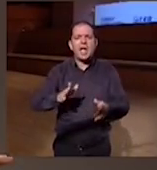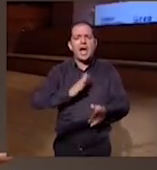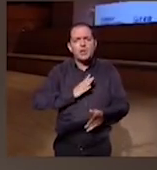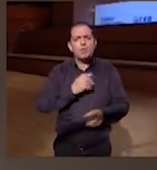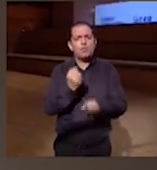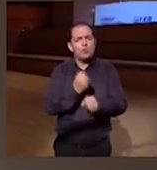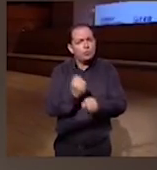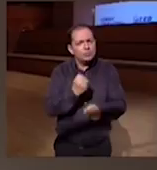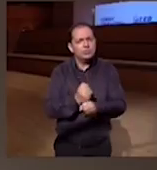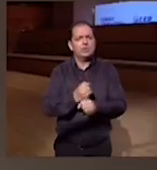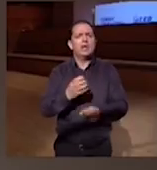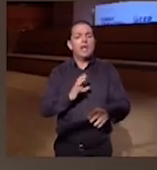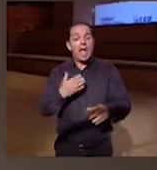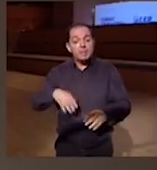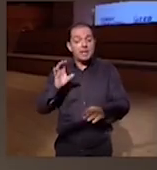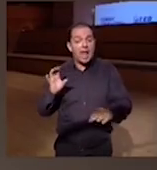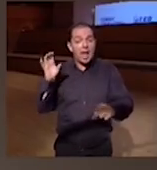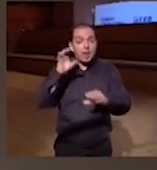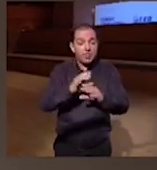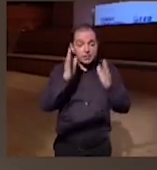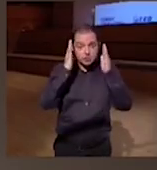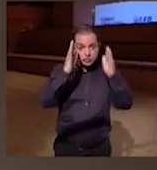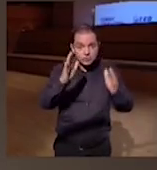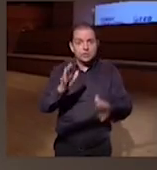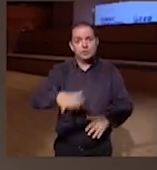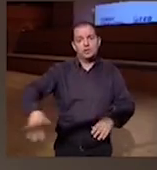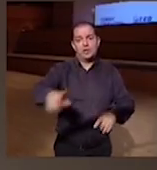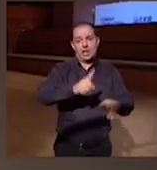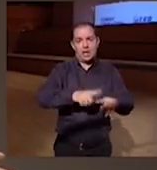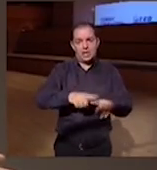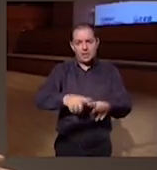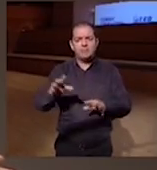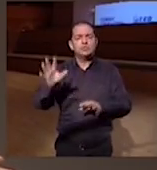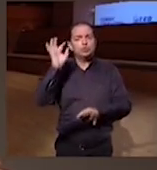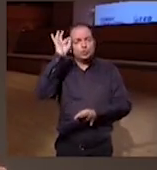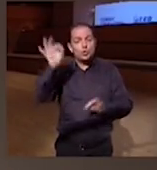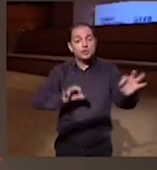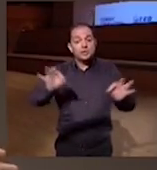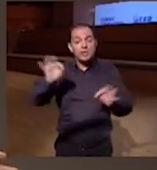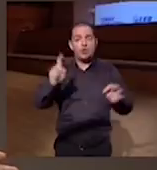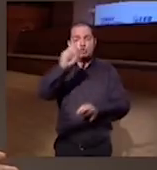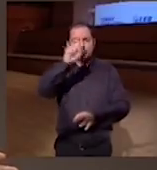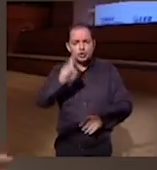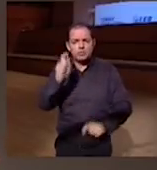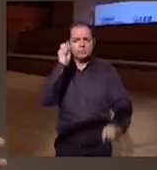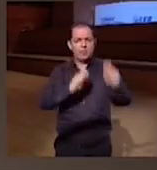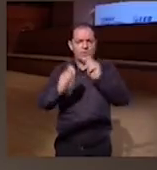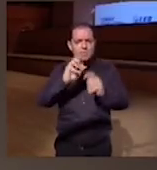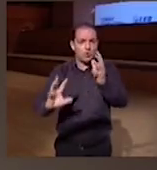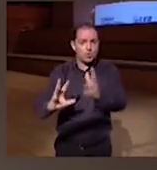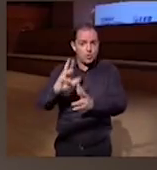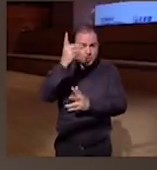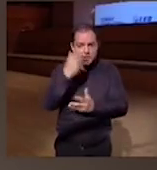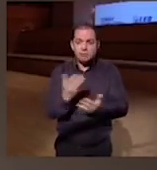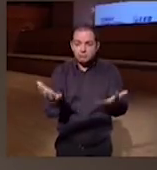στο μέλλον της χώρας δίνοντας υπόσταση στα σχέδια ζωής και δημιουργίας των ανθρώπων